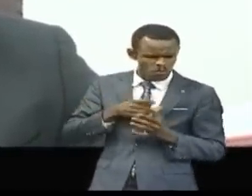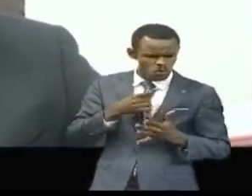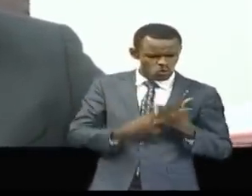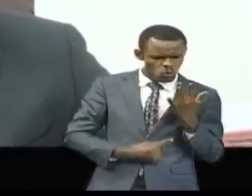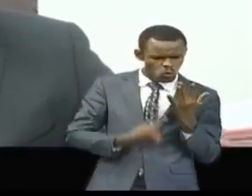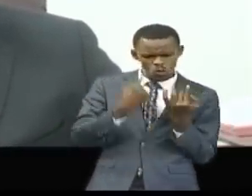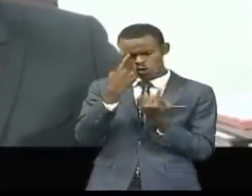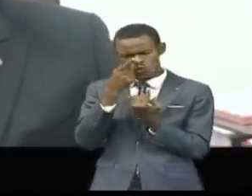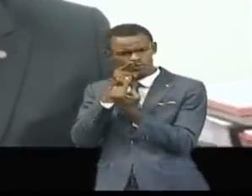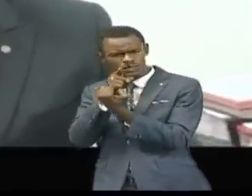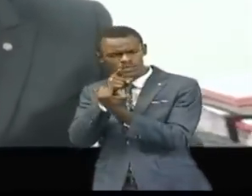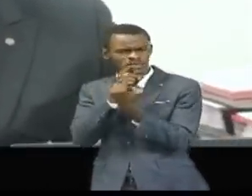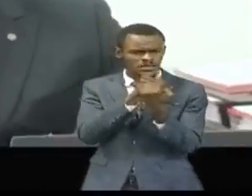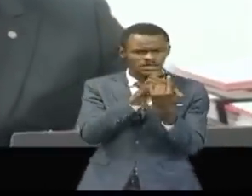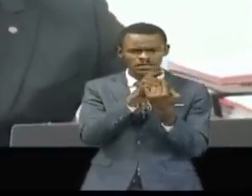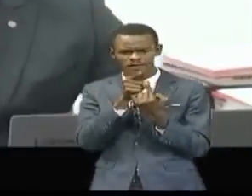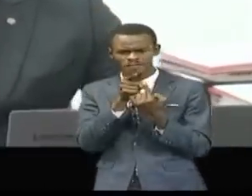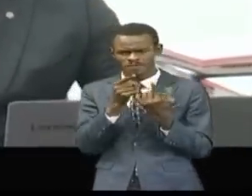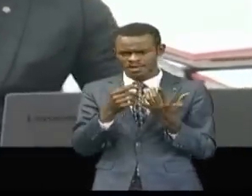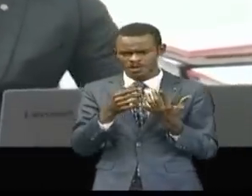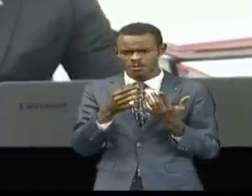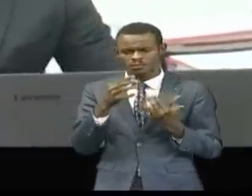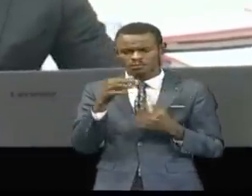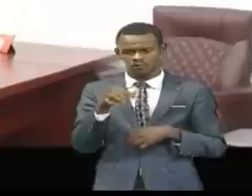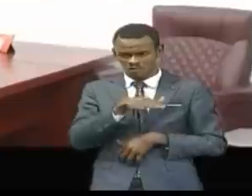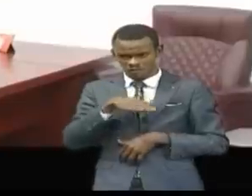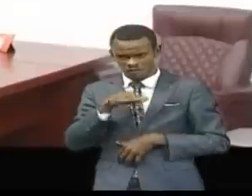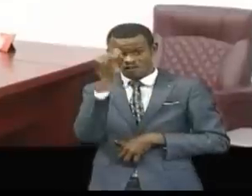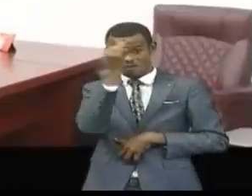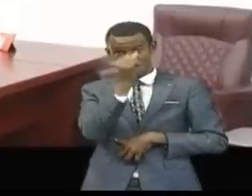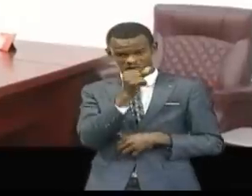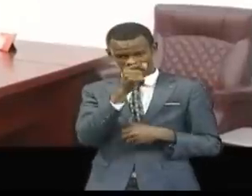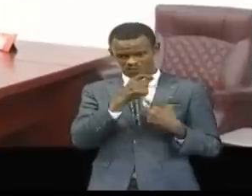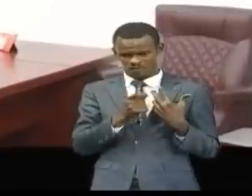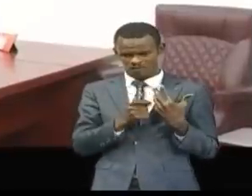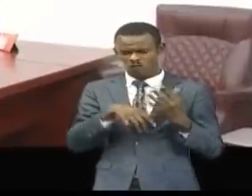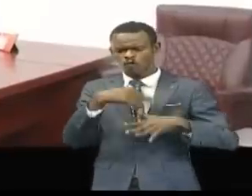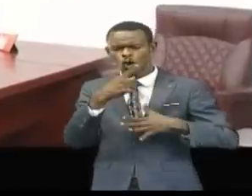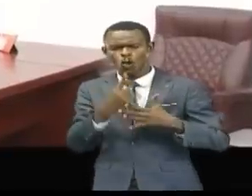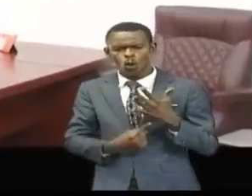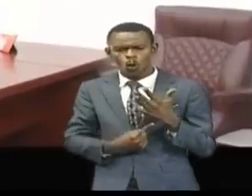des positions africaines pour la COP27.